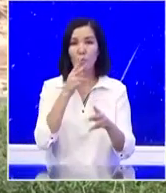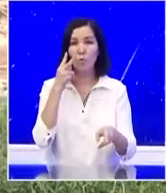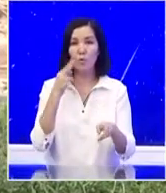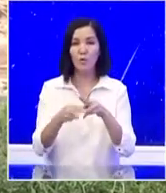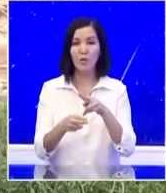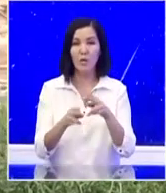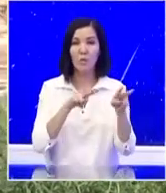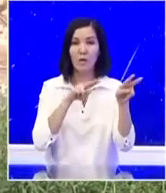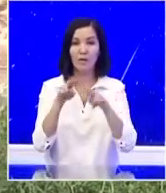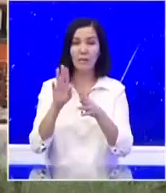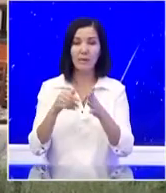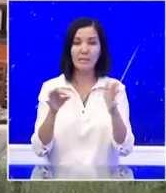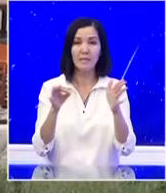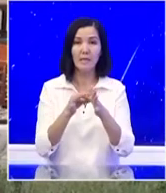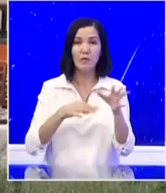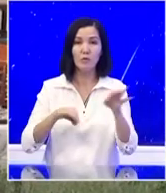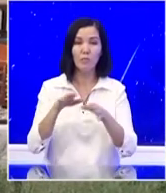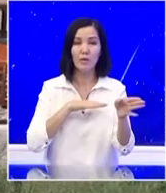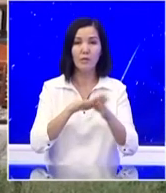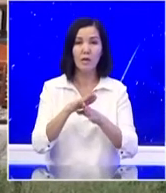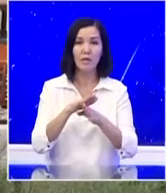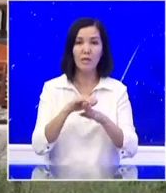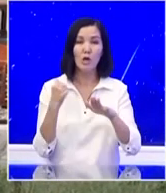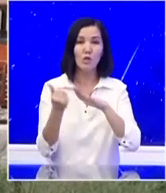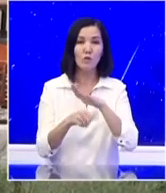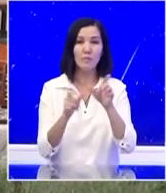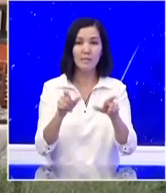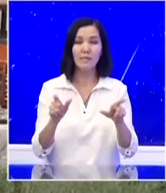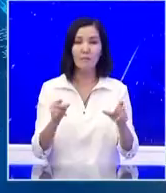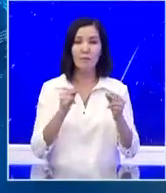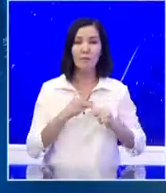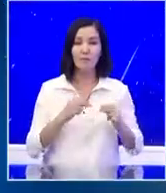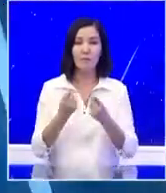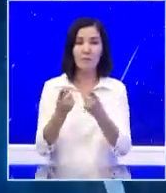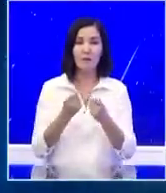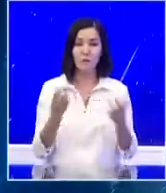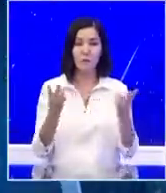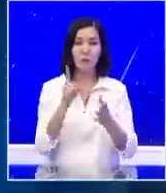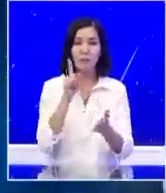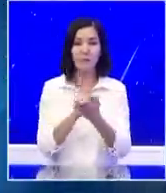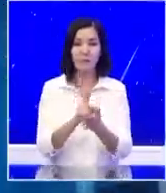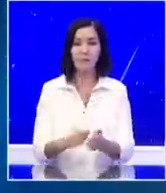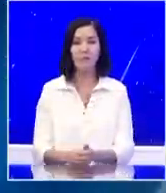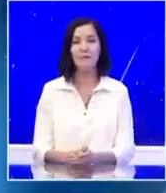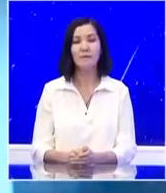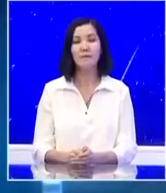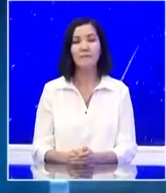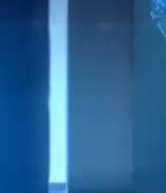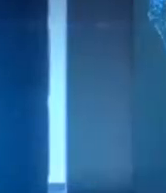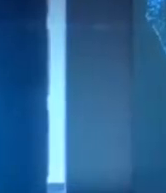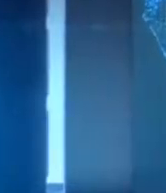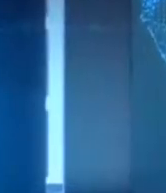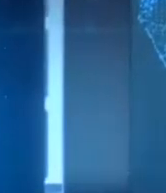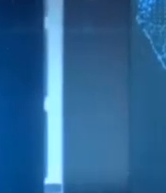қадағаламақ. Басты мақсат жобаларды жүзеге асыра отырып, жұмыссыз азаматтарды жұмыспен қамту. Медет Жұмабай, Абылай Құттықбай,